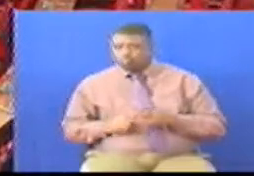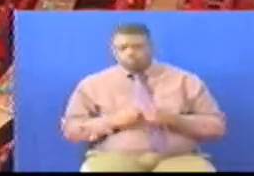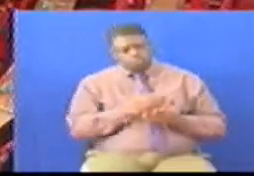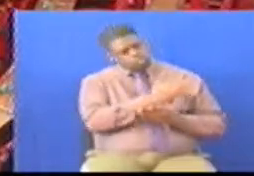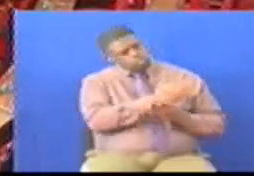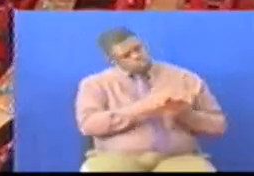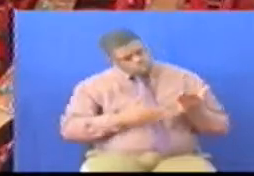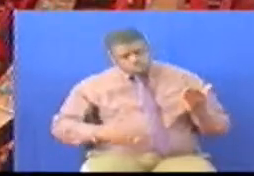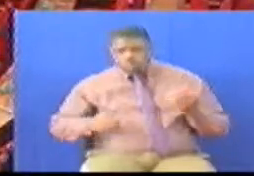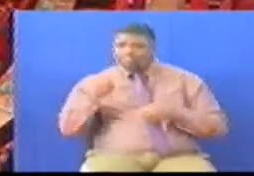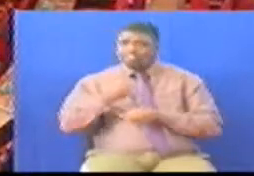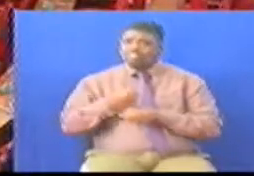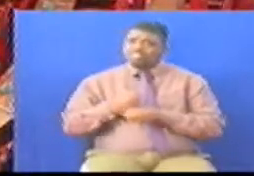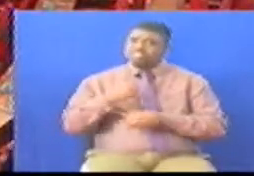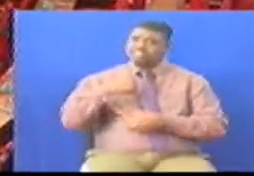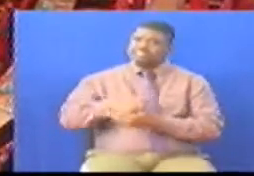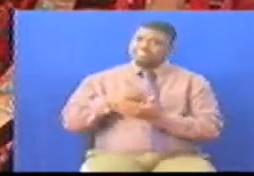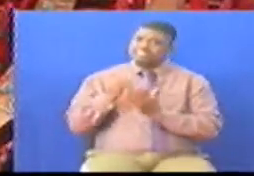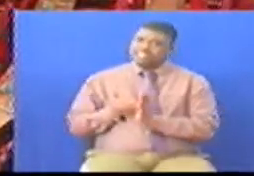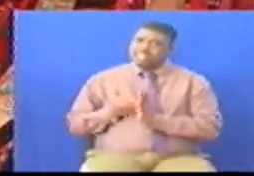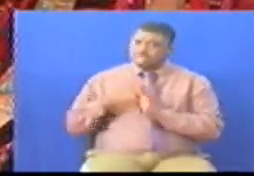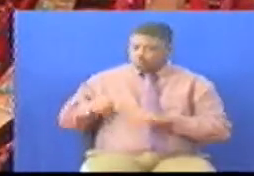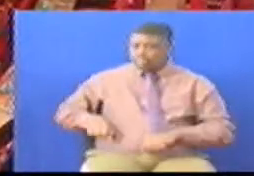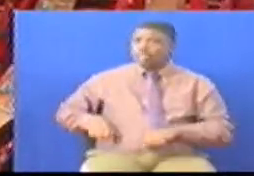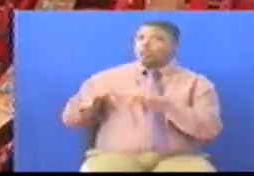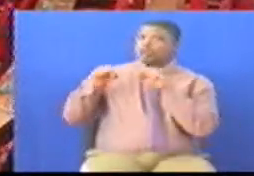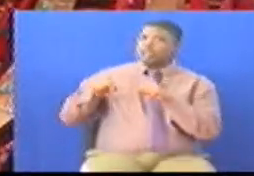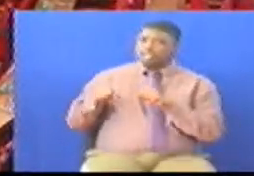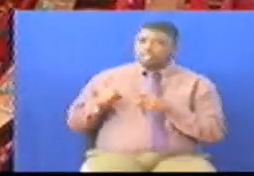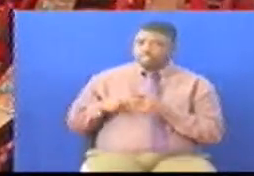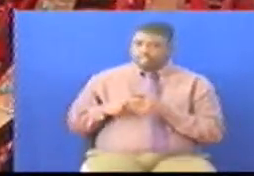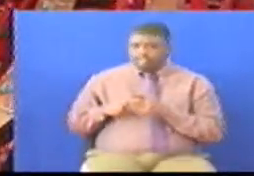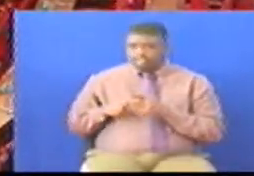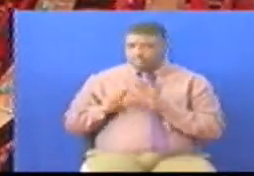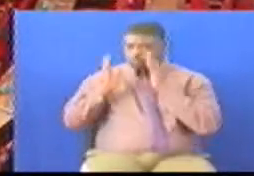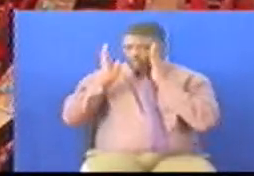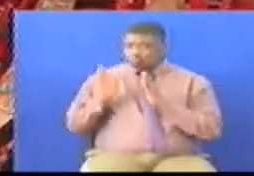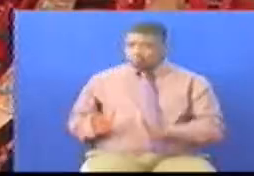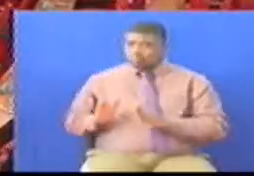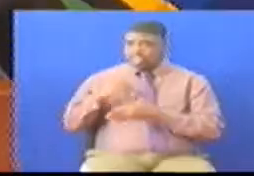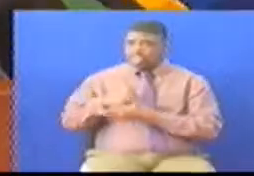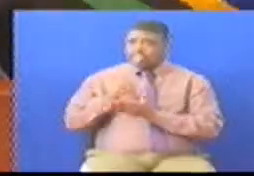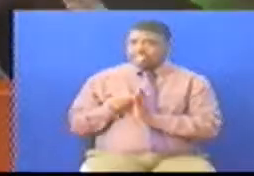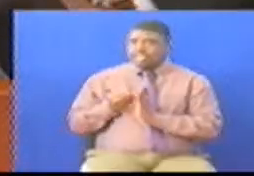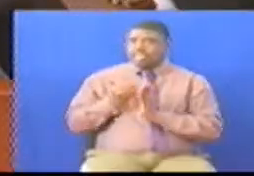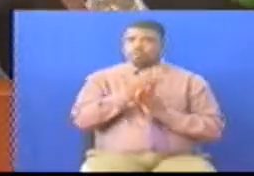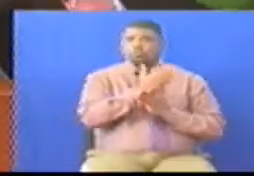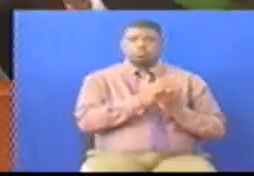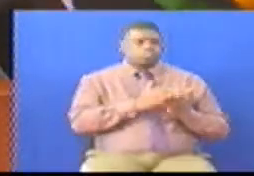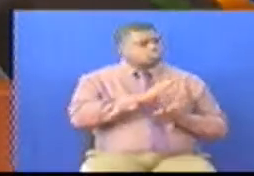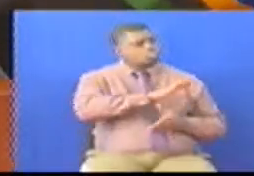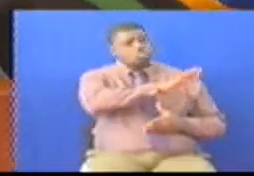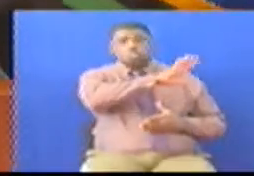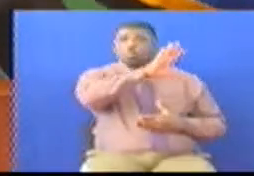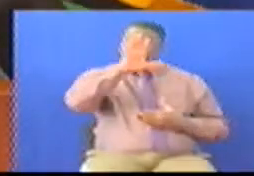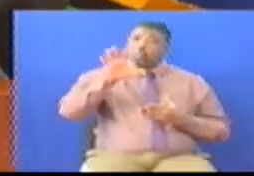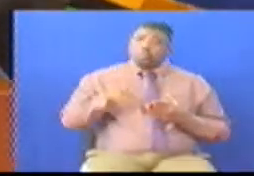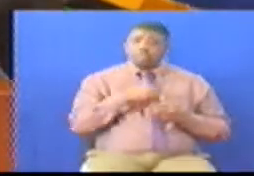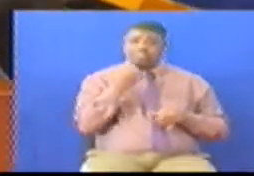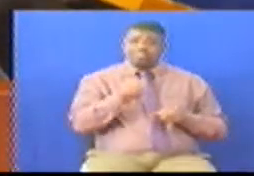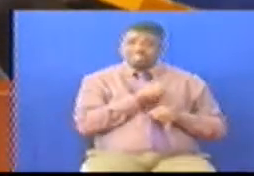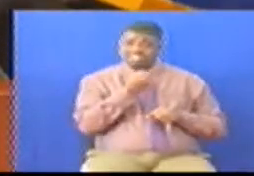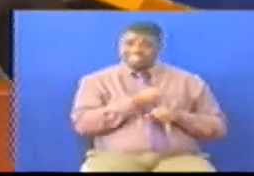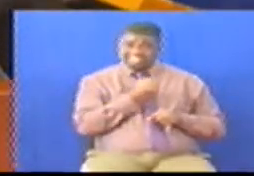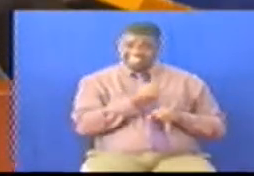watumishi katika idara ya utawala, kwa maana wakuu wa idara, nusu yao wote wanafanya